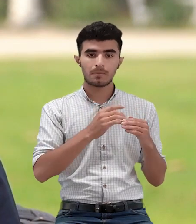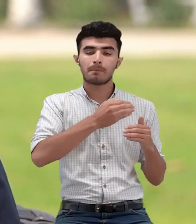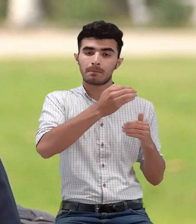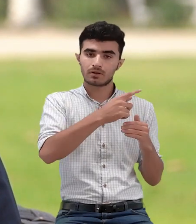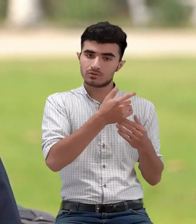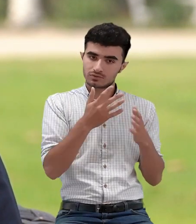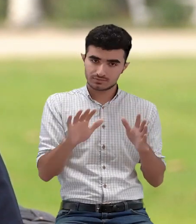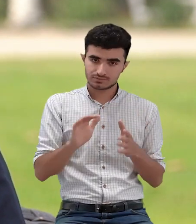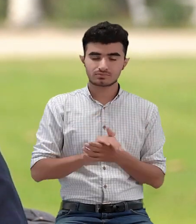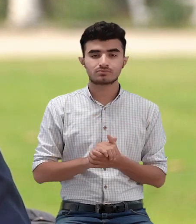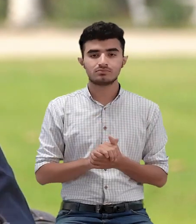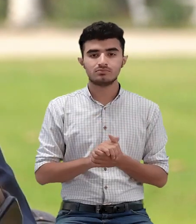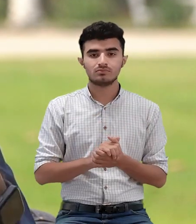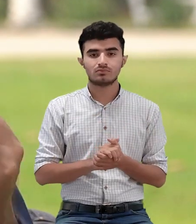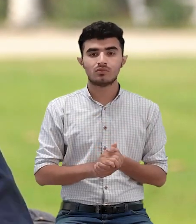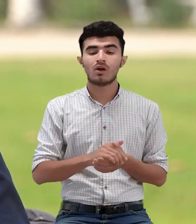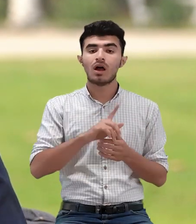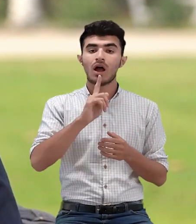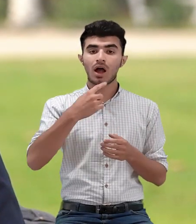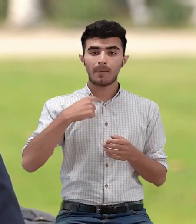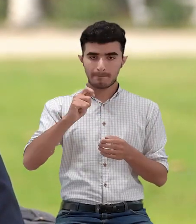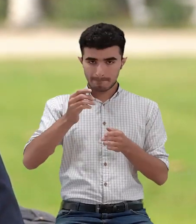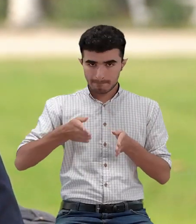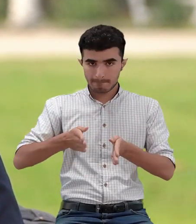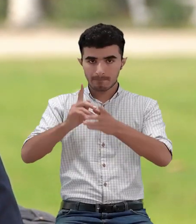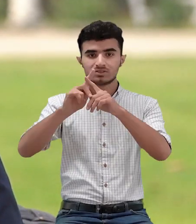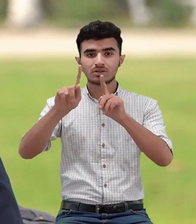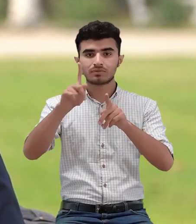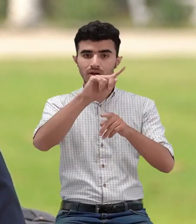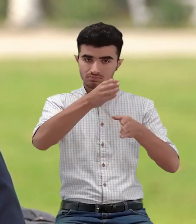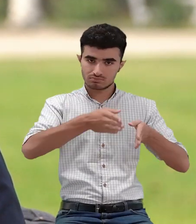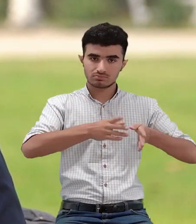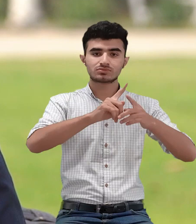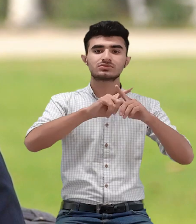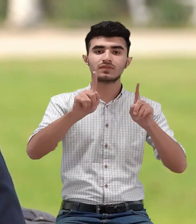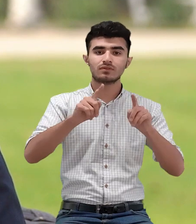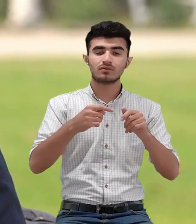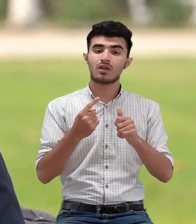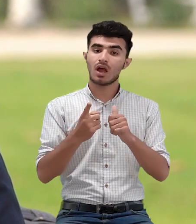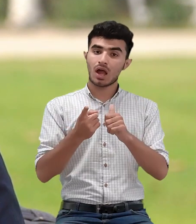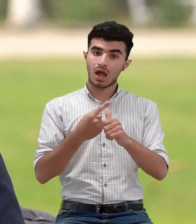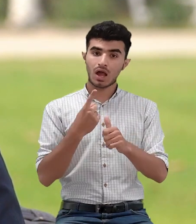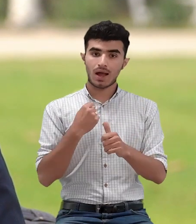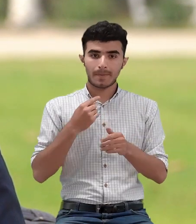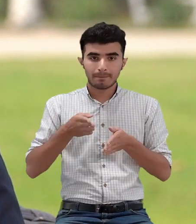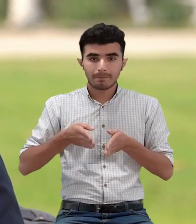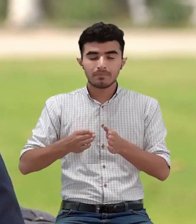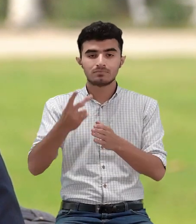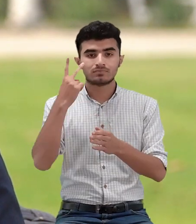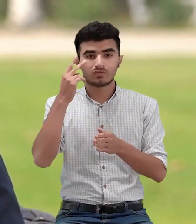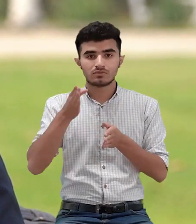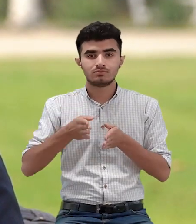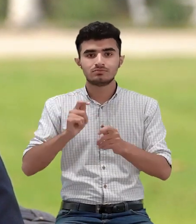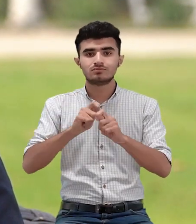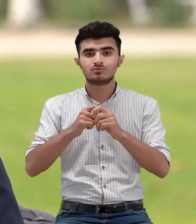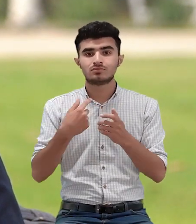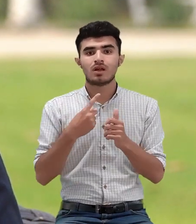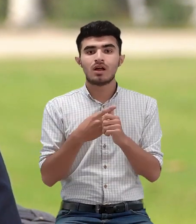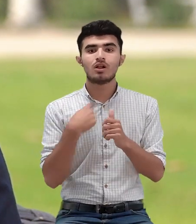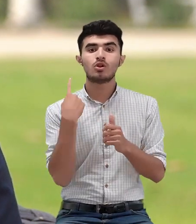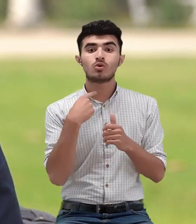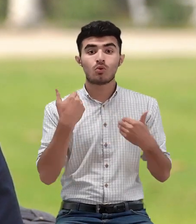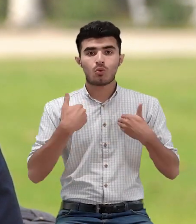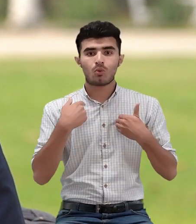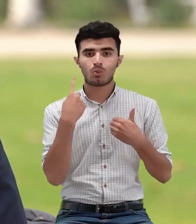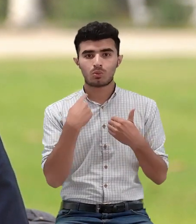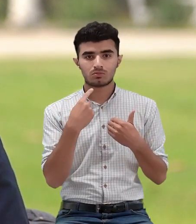آپ پیدا نہیں کیے گئے۔ آپ ڈفرینٹ میدان کے لیے پیدا کیے گئے ہیں، اس لیے اپنا میدان ڈھونڈیں، اپنے آپ کو ڈسکور کریں کہ میں